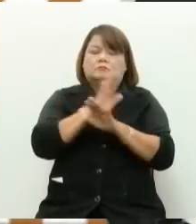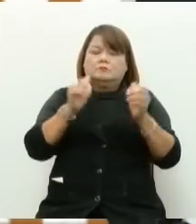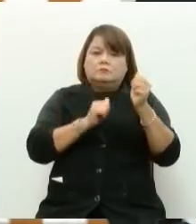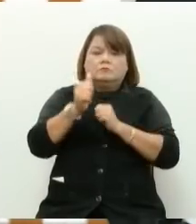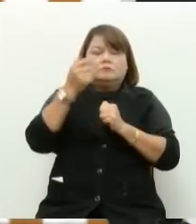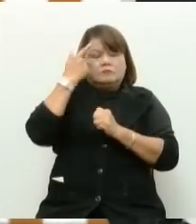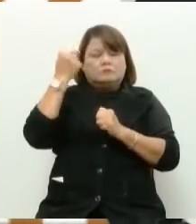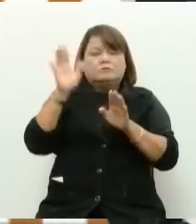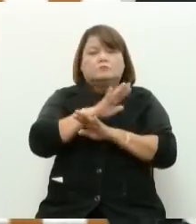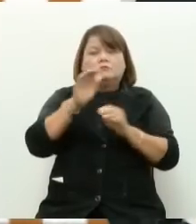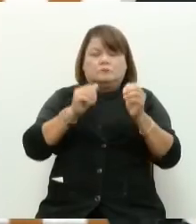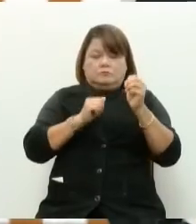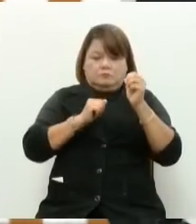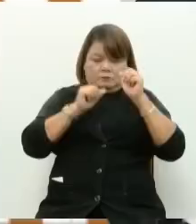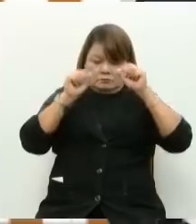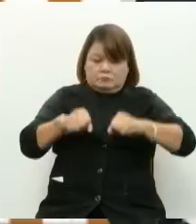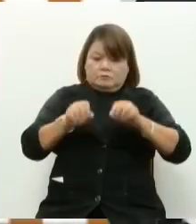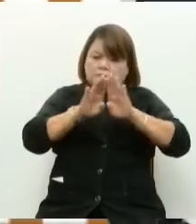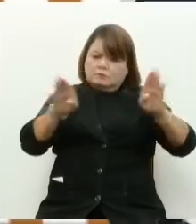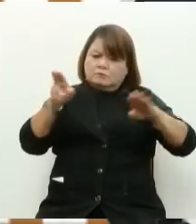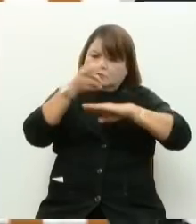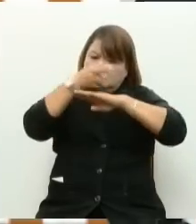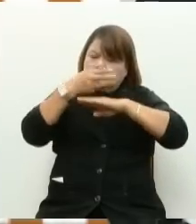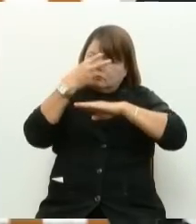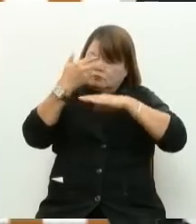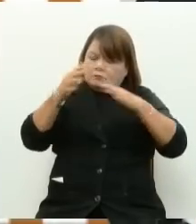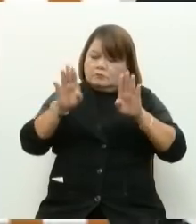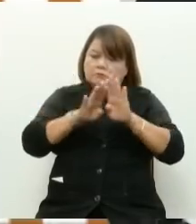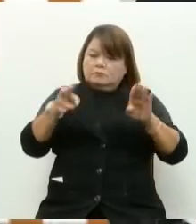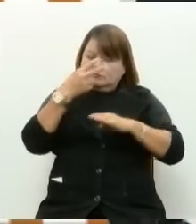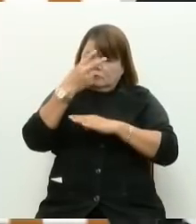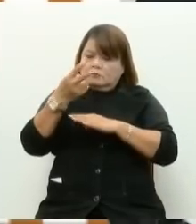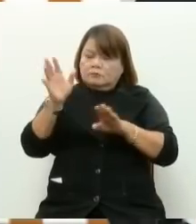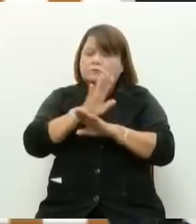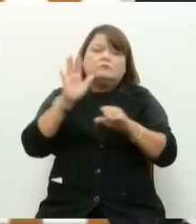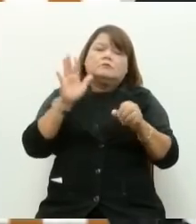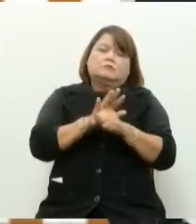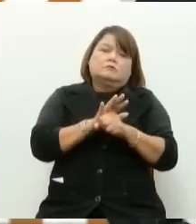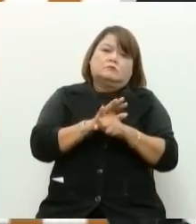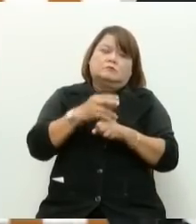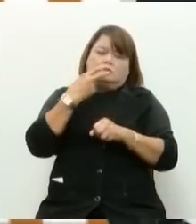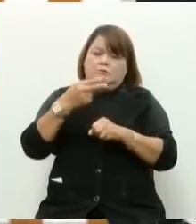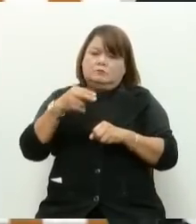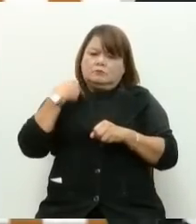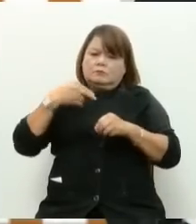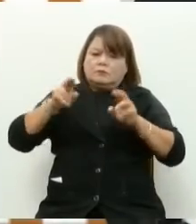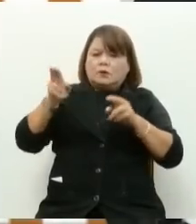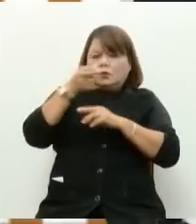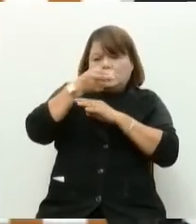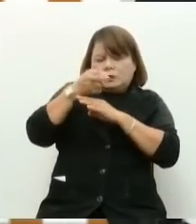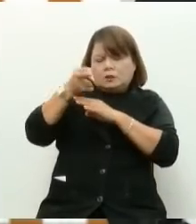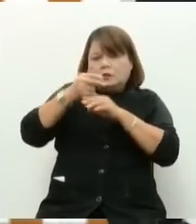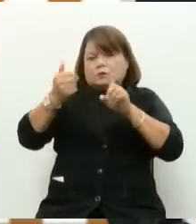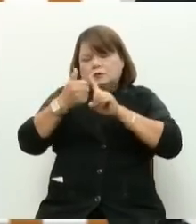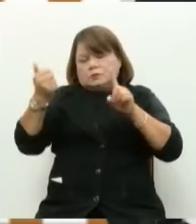าไม่สามารถเปิดคลิปดูได้นะคะหรือว่าอาจจะเปิดดูได้แต่ไม่สมบูรณ์นะคะหรือแม้แต่พวกไฟล์วิดีทัศน์อื่นๆนะคะทั้งหมด